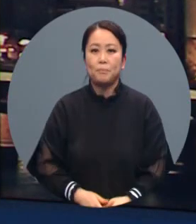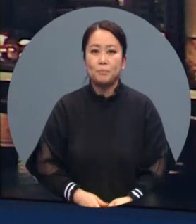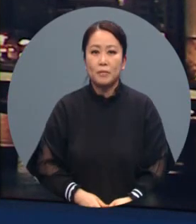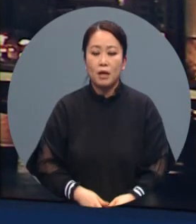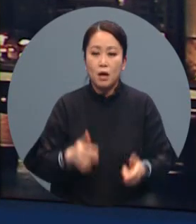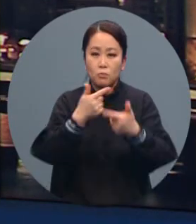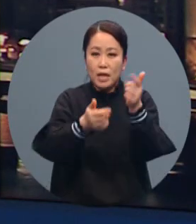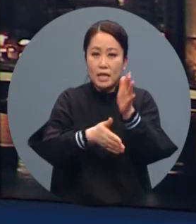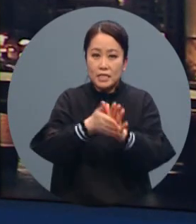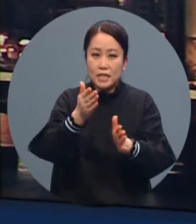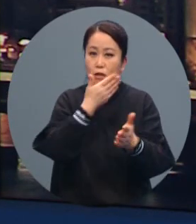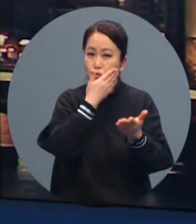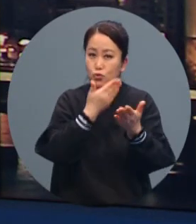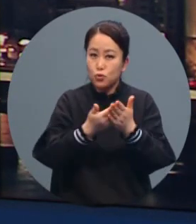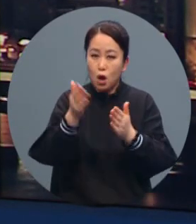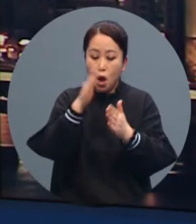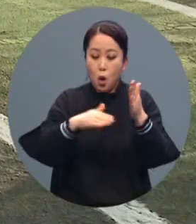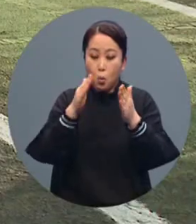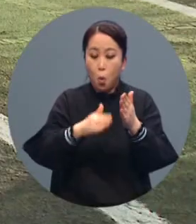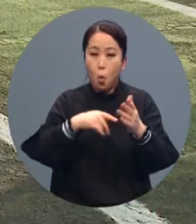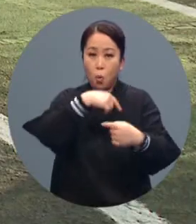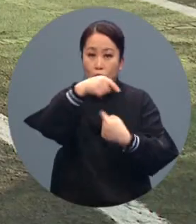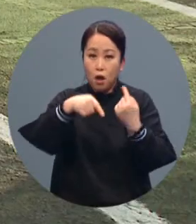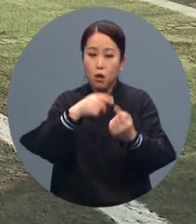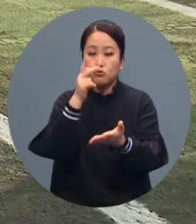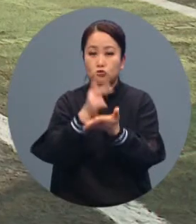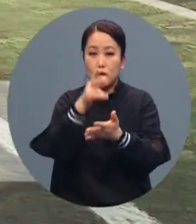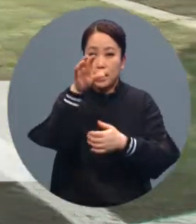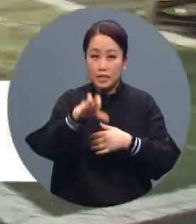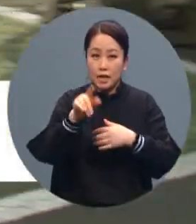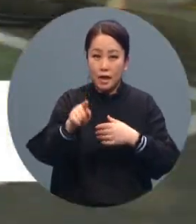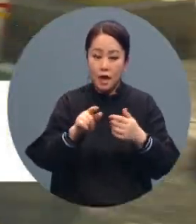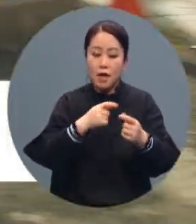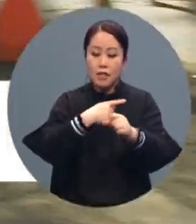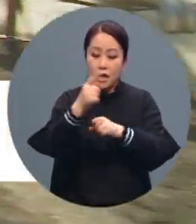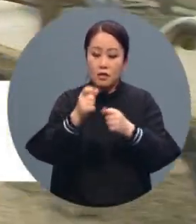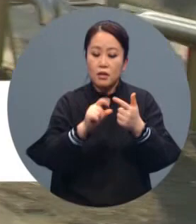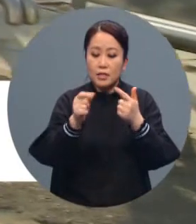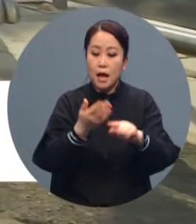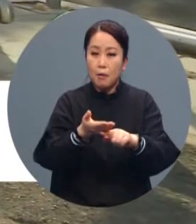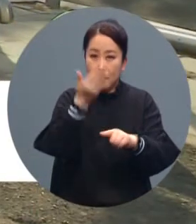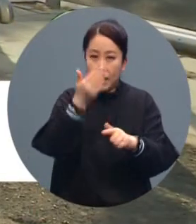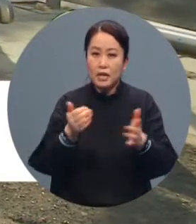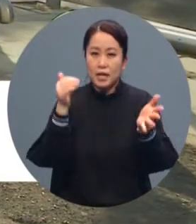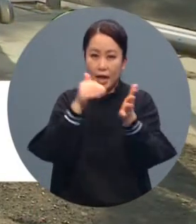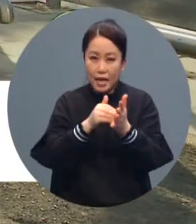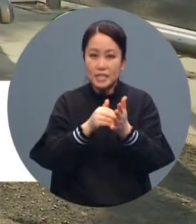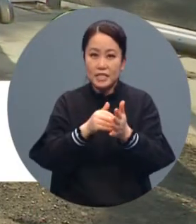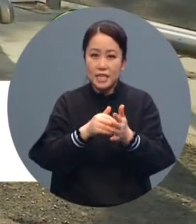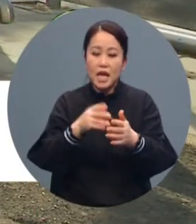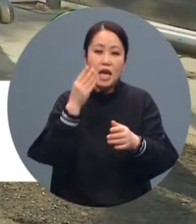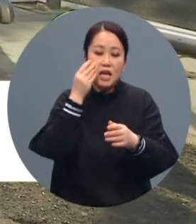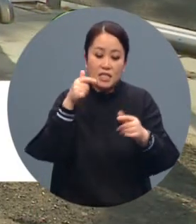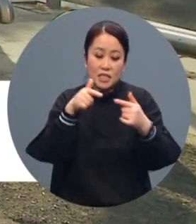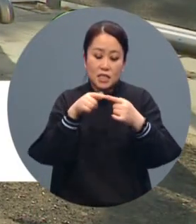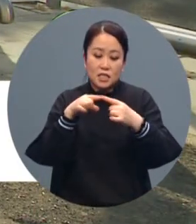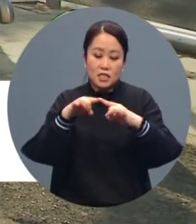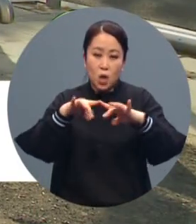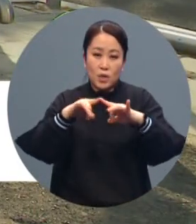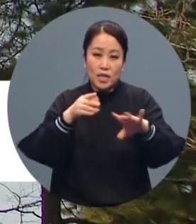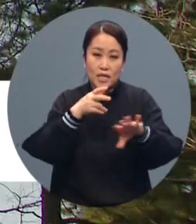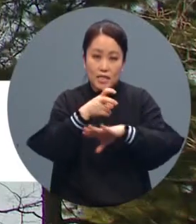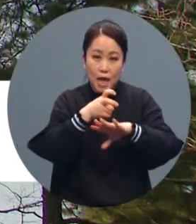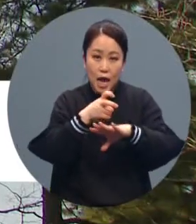부산 신의주 u 공영주차장 애 내년 상반기까지 전기차 급속충전기 100 60대가 추가로 설치